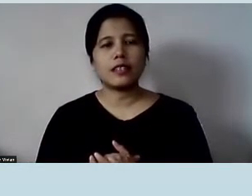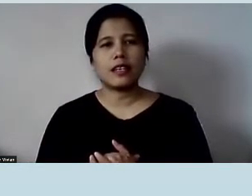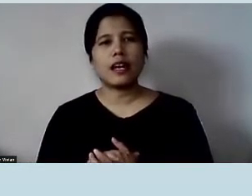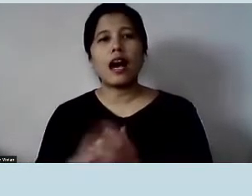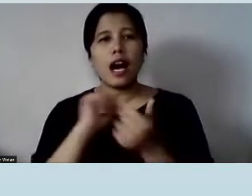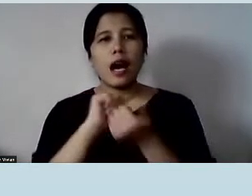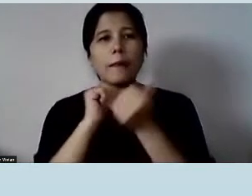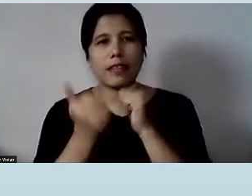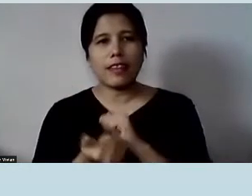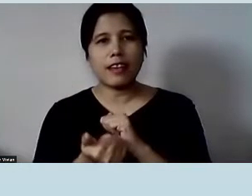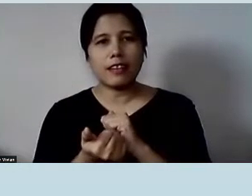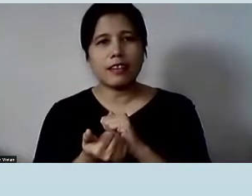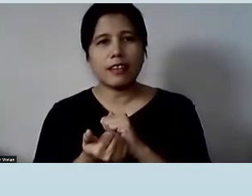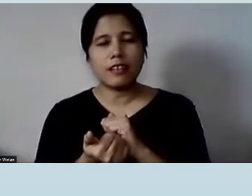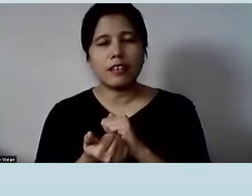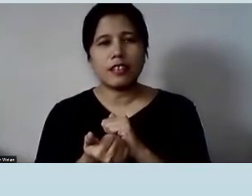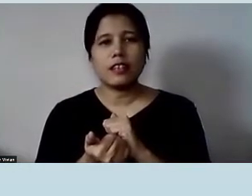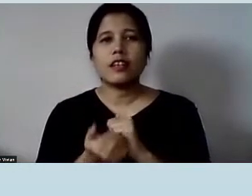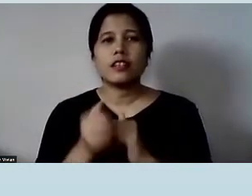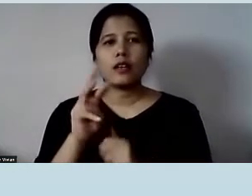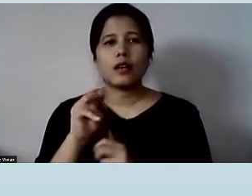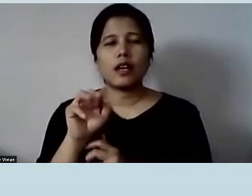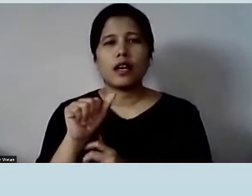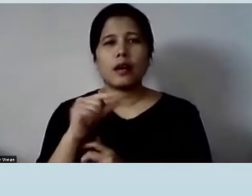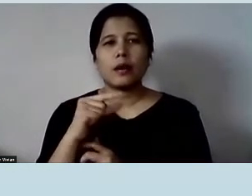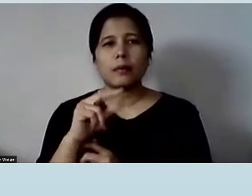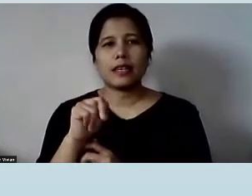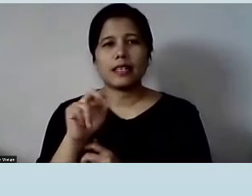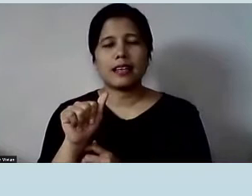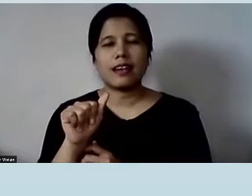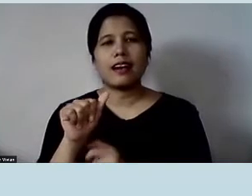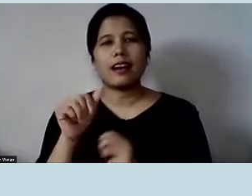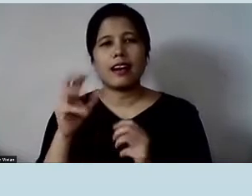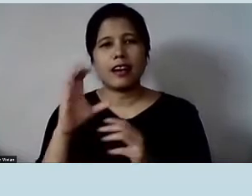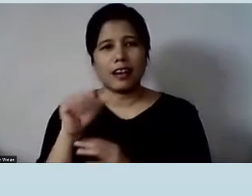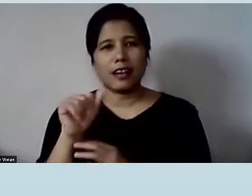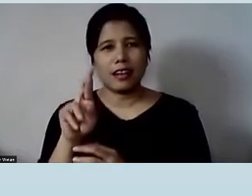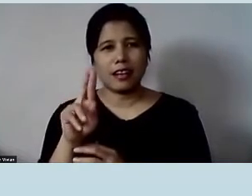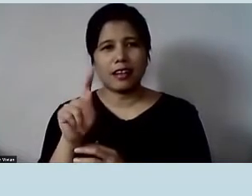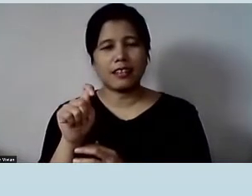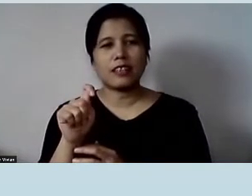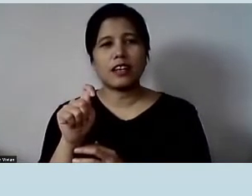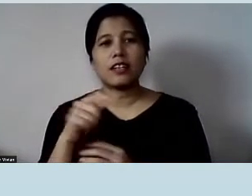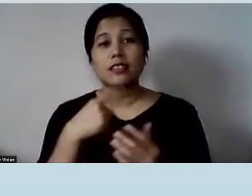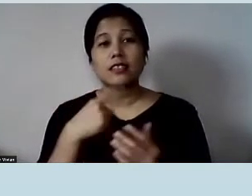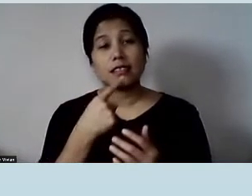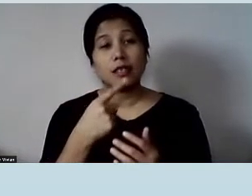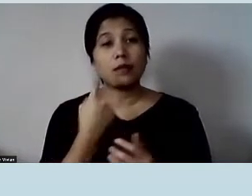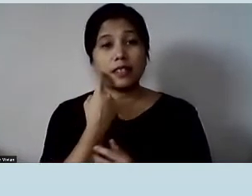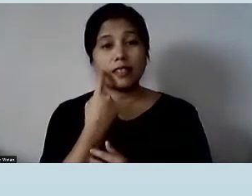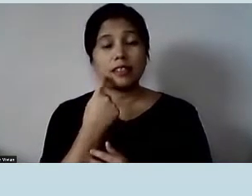amendment na naman ito doon sa Magna Carta. Ito po yung sinasabi ko kanina, i-compare mo doon sa Republic Act